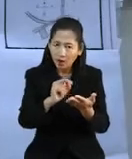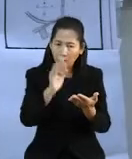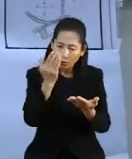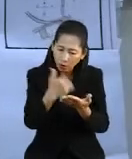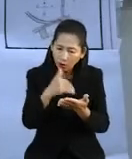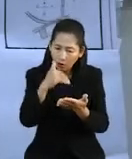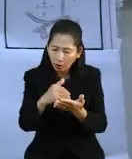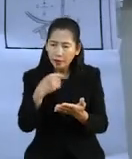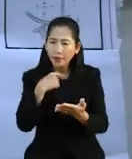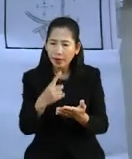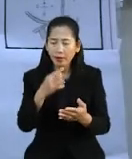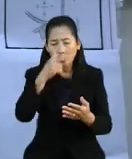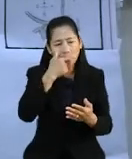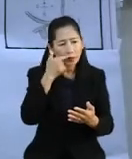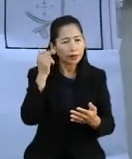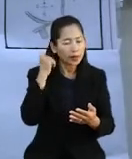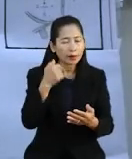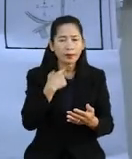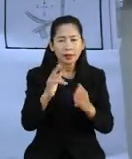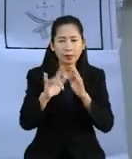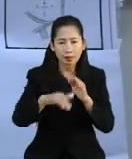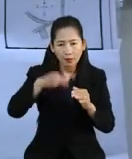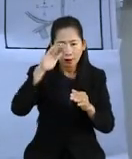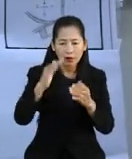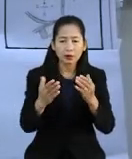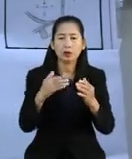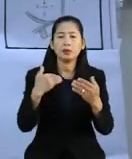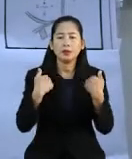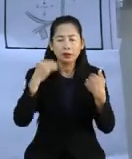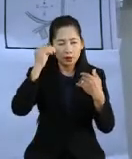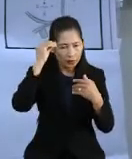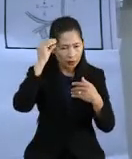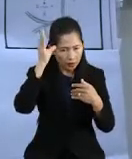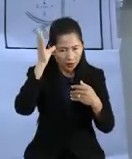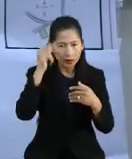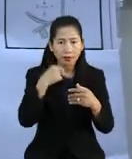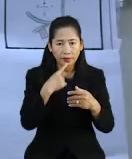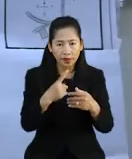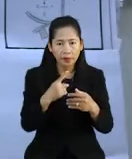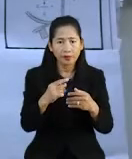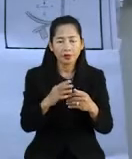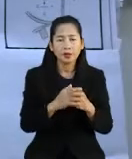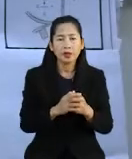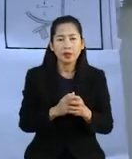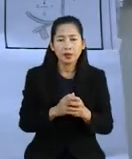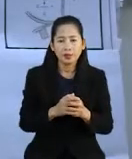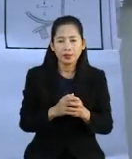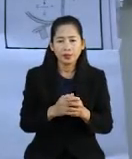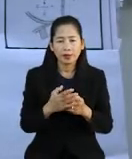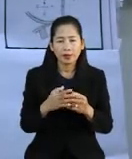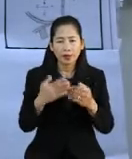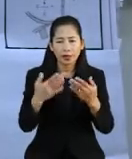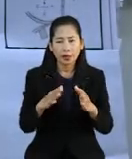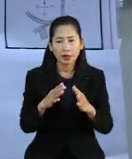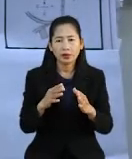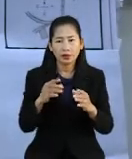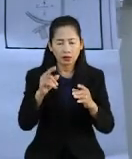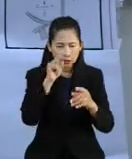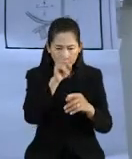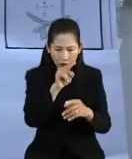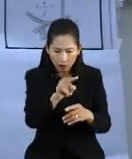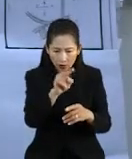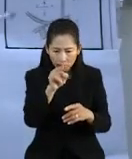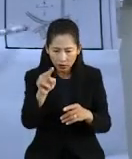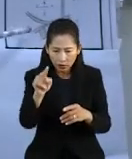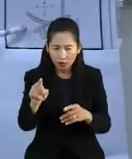xa phép bà mạ dương, bạp bòn dương rồi còn nẹ đầy miên trong nét đơn trơn trên dương. Hiện thức nạc bố trên dương nè con á. Chà con trời vô trường ổ này